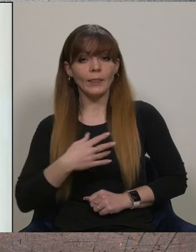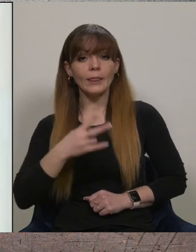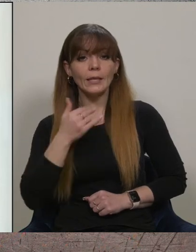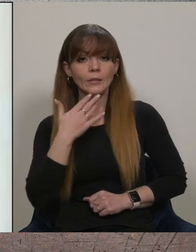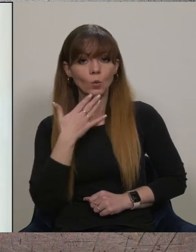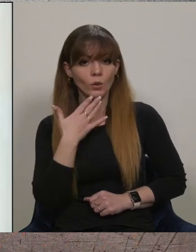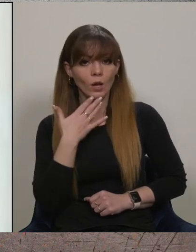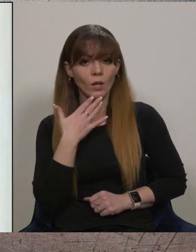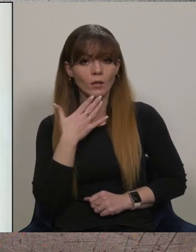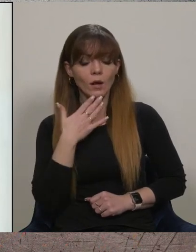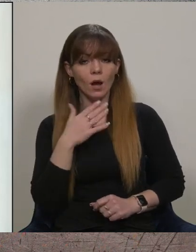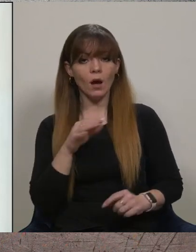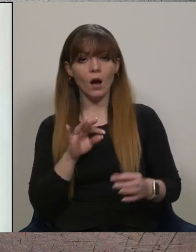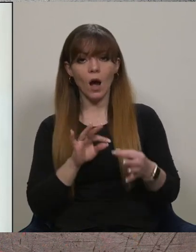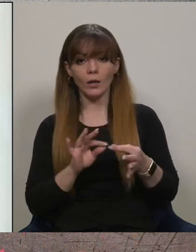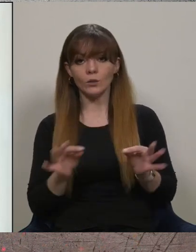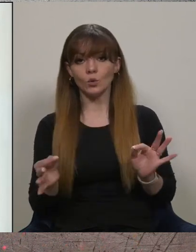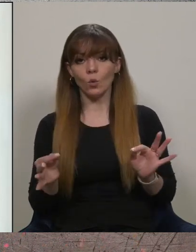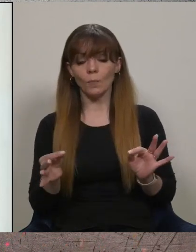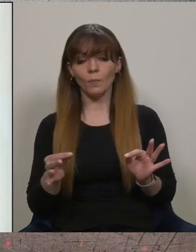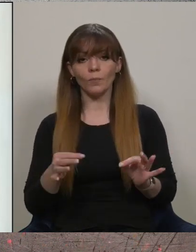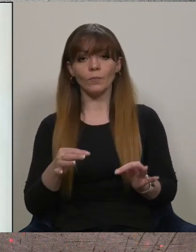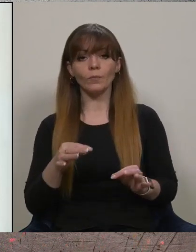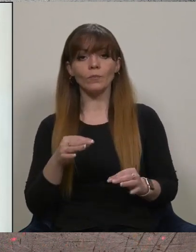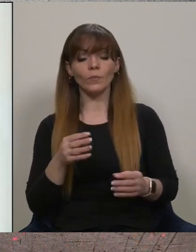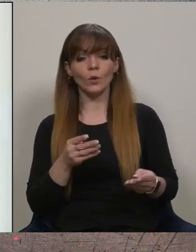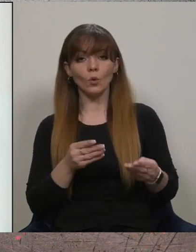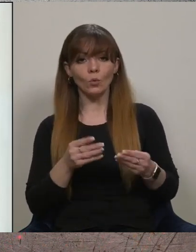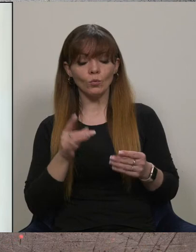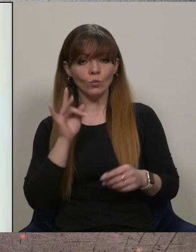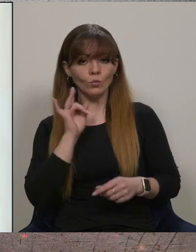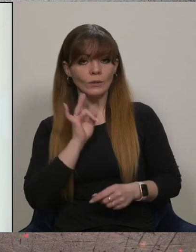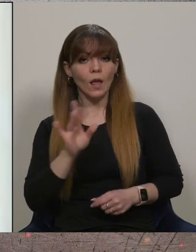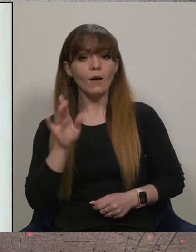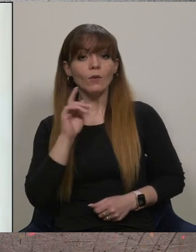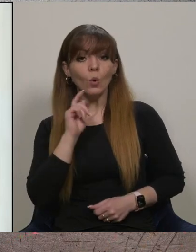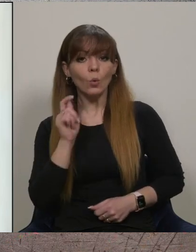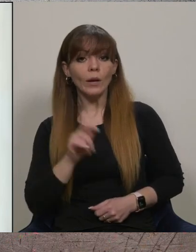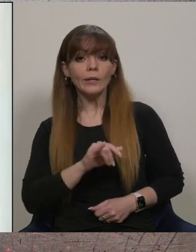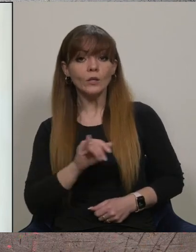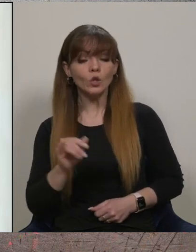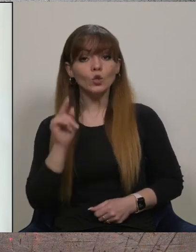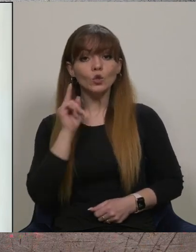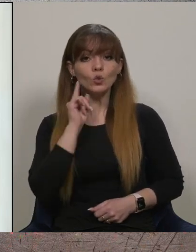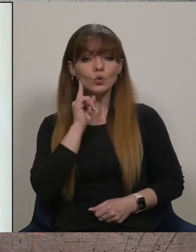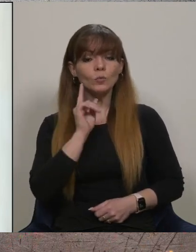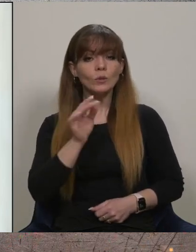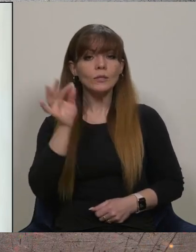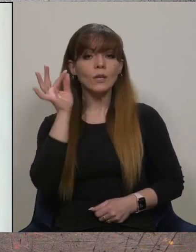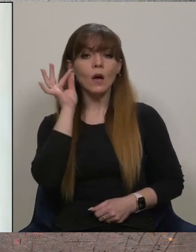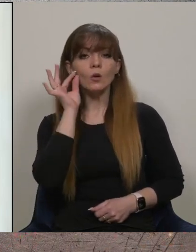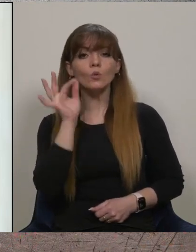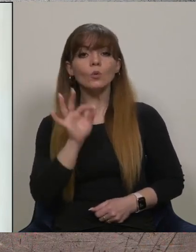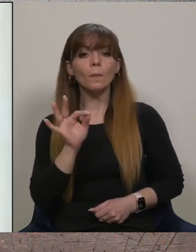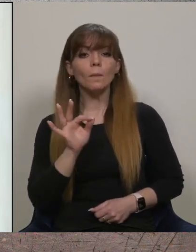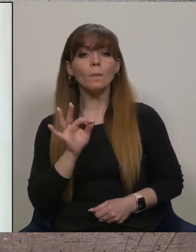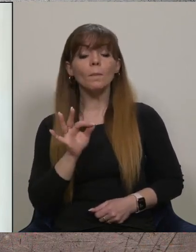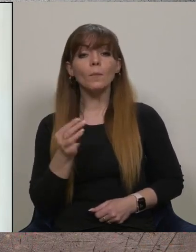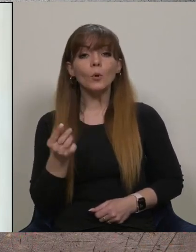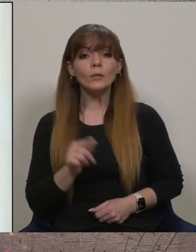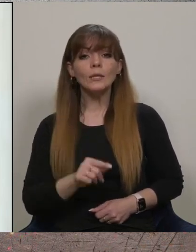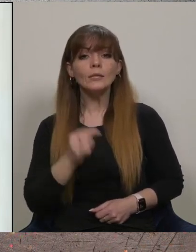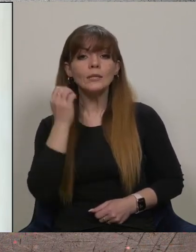національне гасло. Лунає слава Україні! І чуємо згадку про тих, завдяки